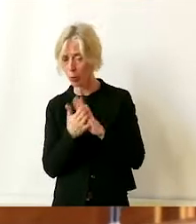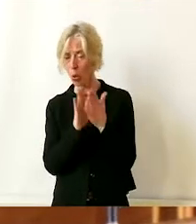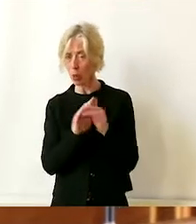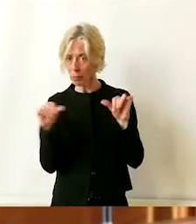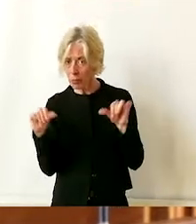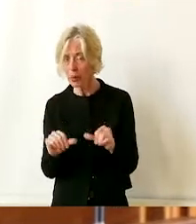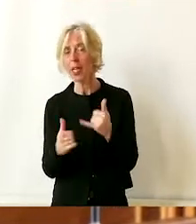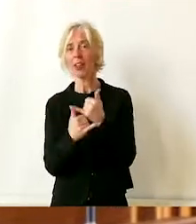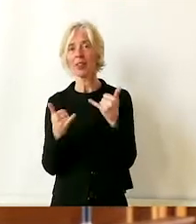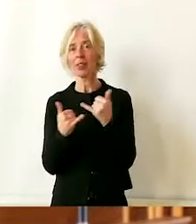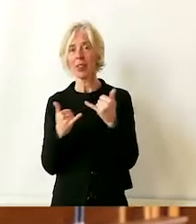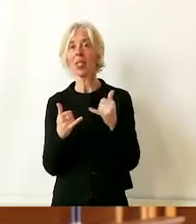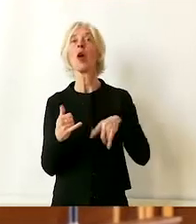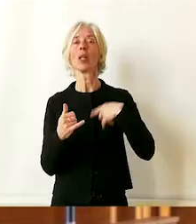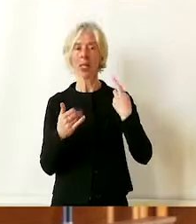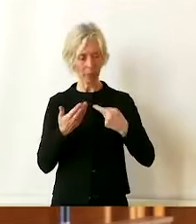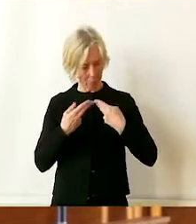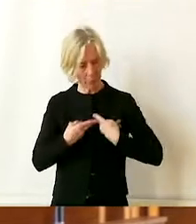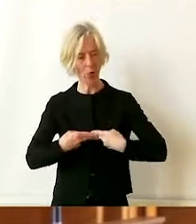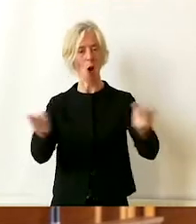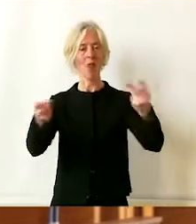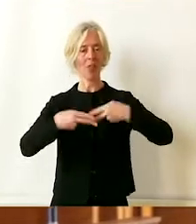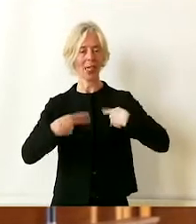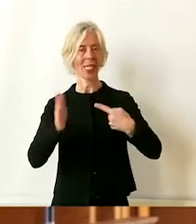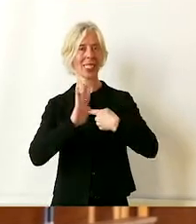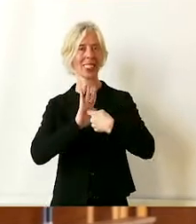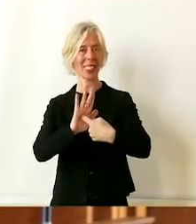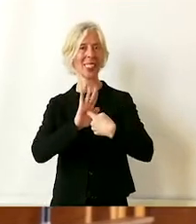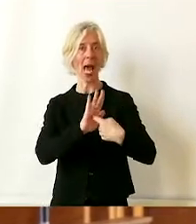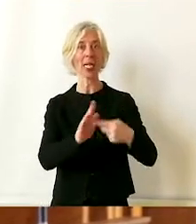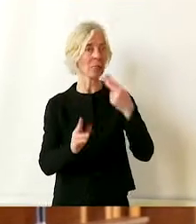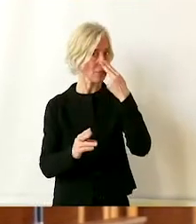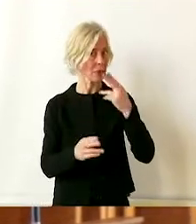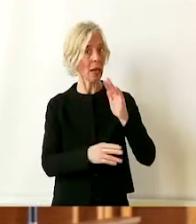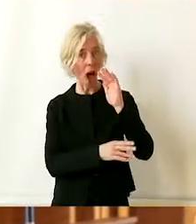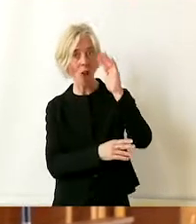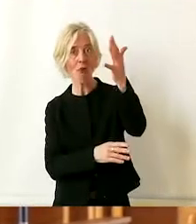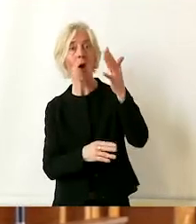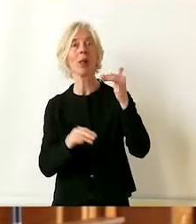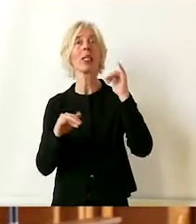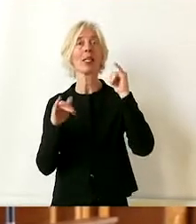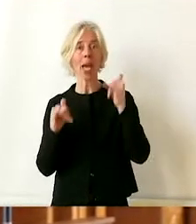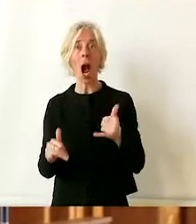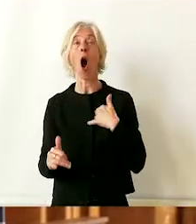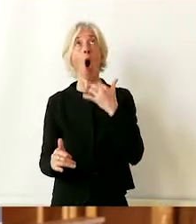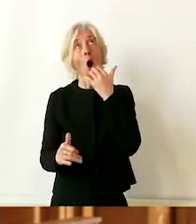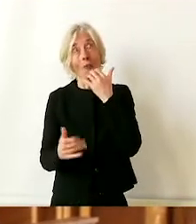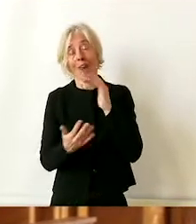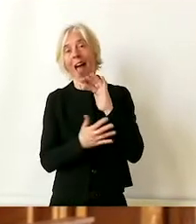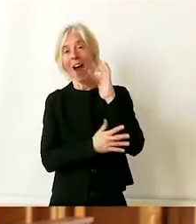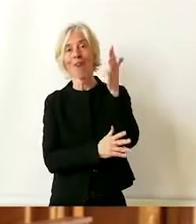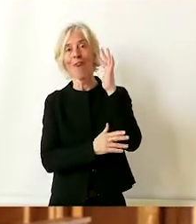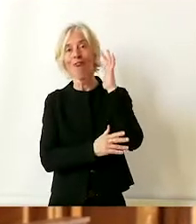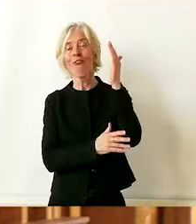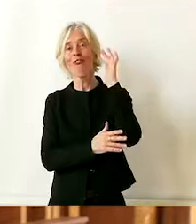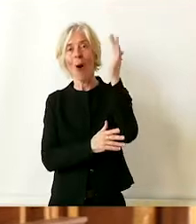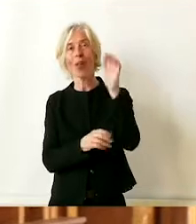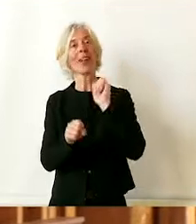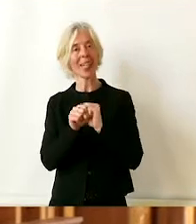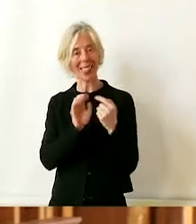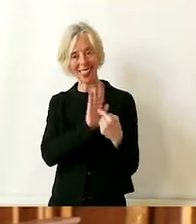dann veröffentlicht werden, sodass wir auch unsere Erfolge, hoffentlich nicht unsere Misserfolge, sondern nur unsere Erfolge auch